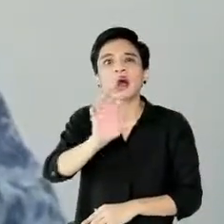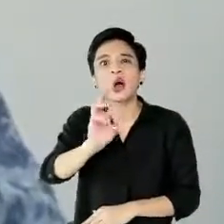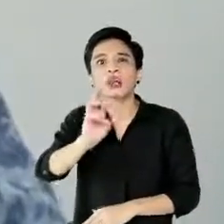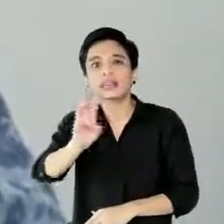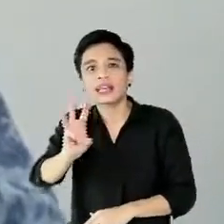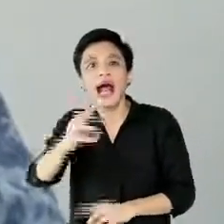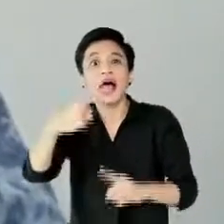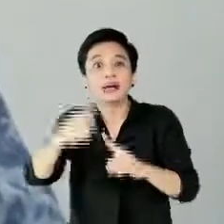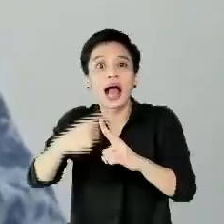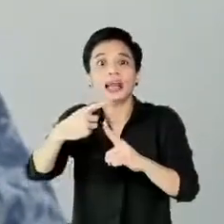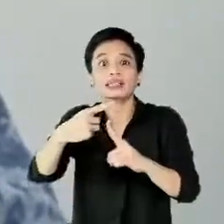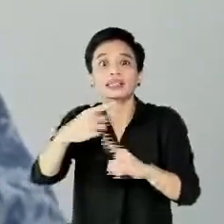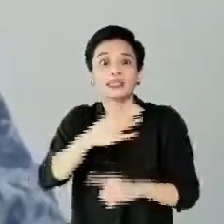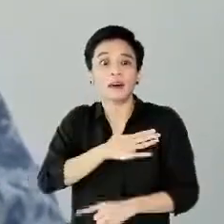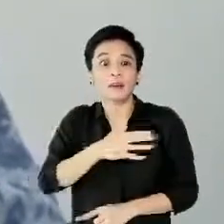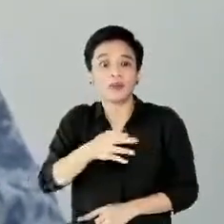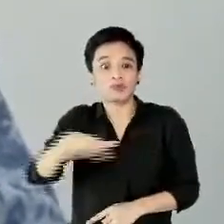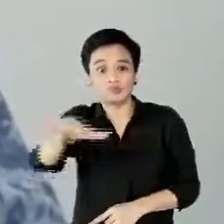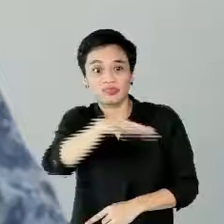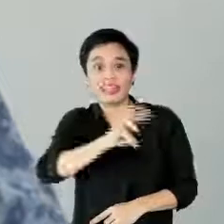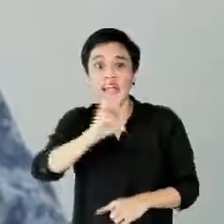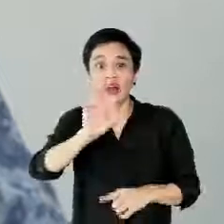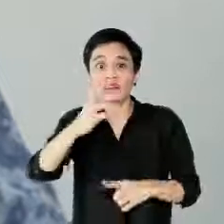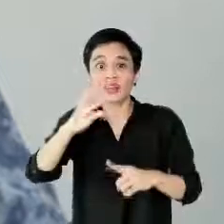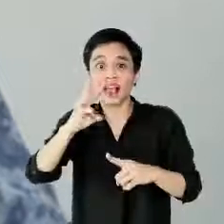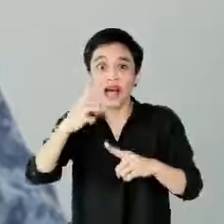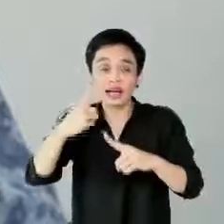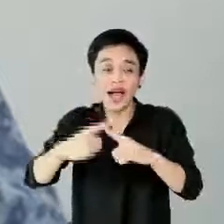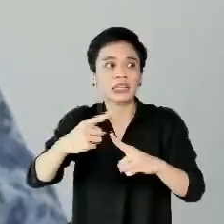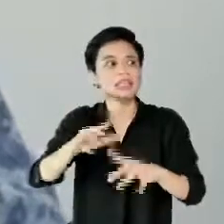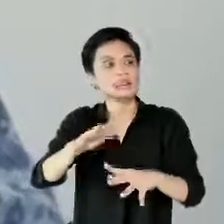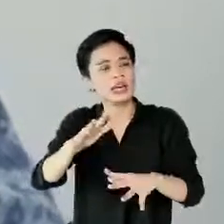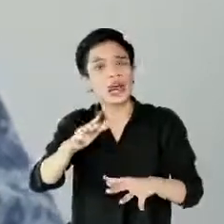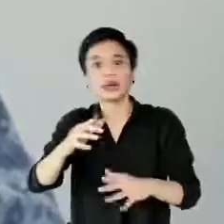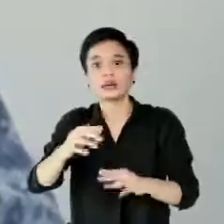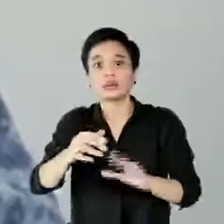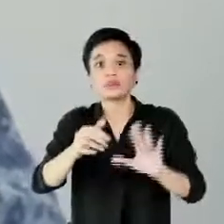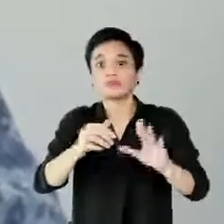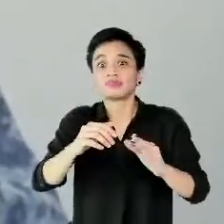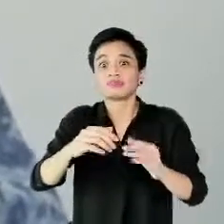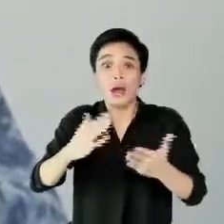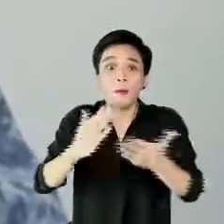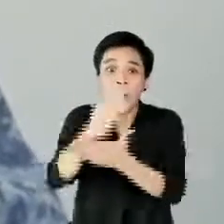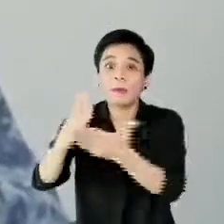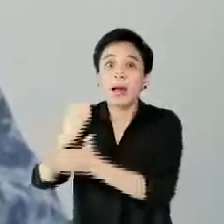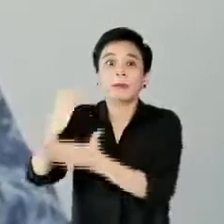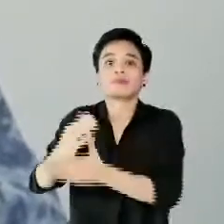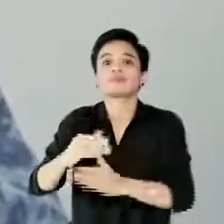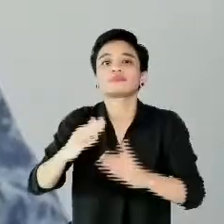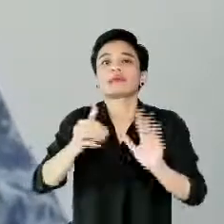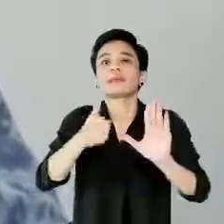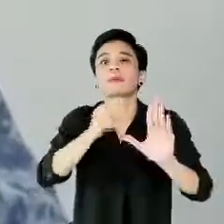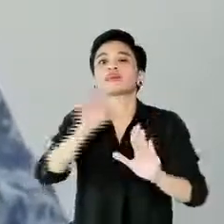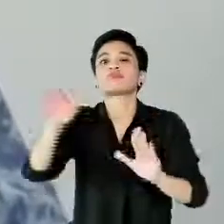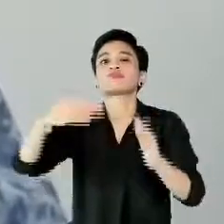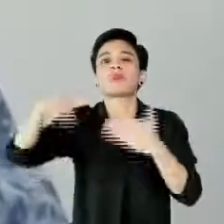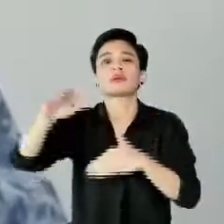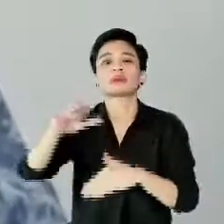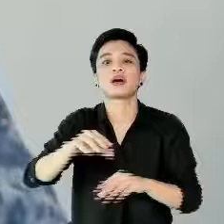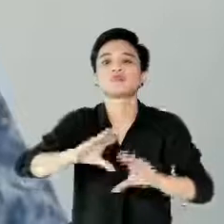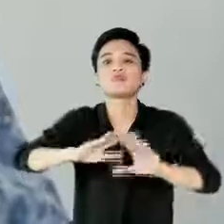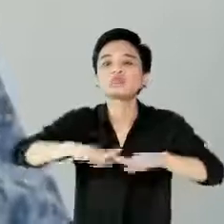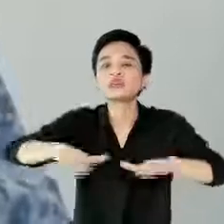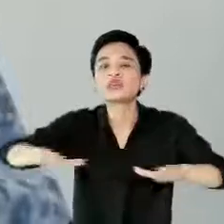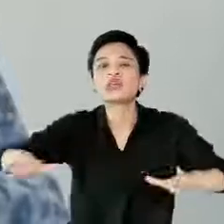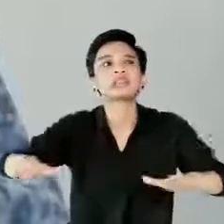di 30 kabupaten kota dengan 6264 pelanggar oleh dari pelajar ada 1287